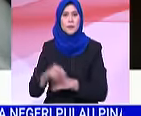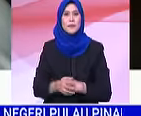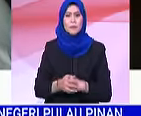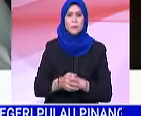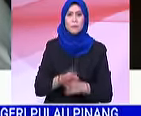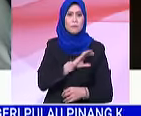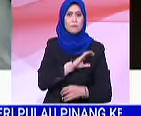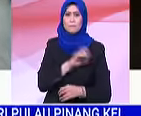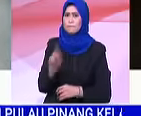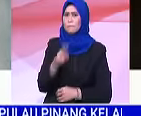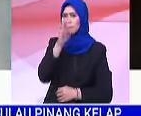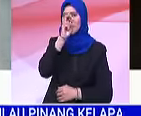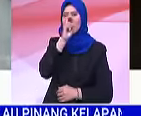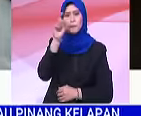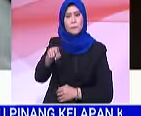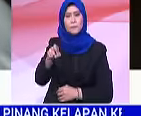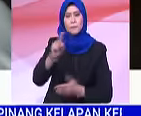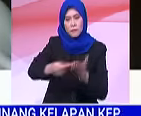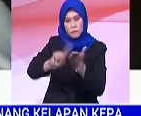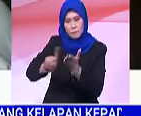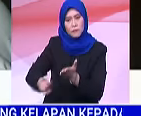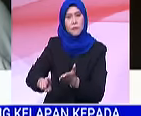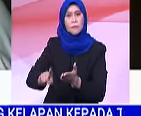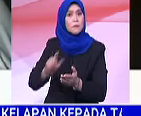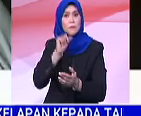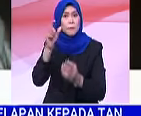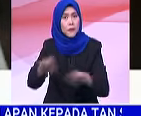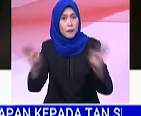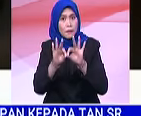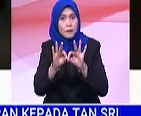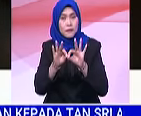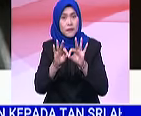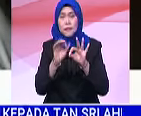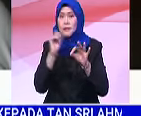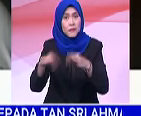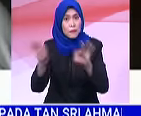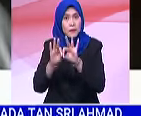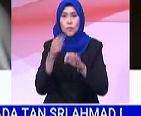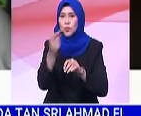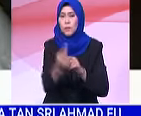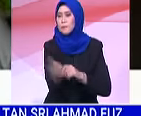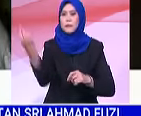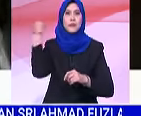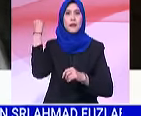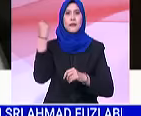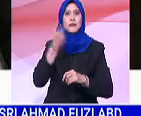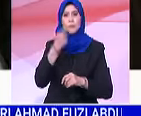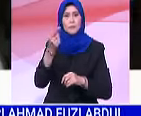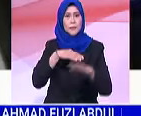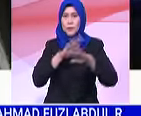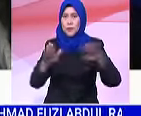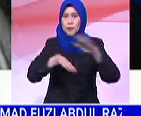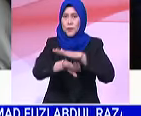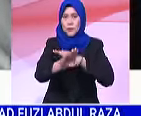tegas, misi mau strengthen, semua cek. Kalau tidak perlu, suruh diorang patah balik, pusing balik, jangan